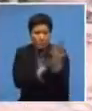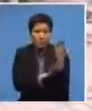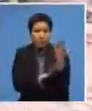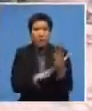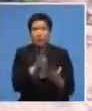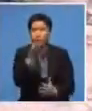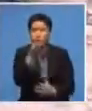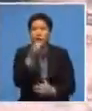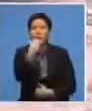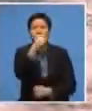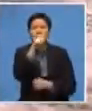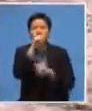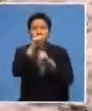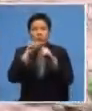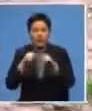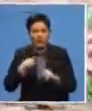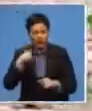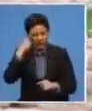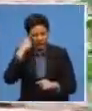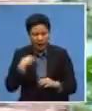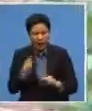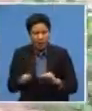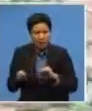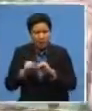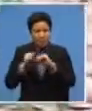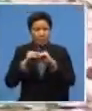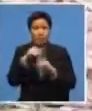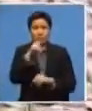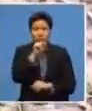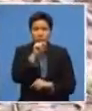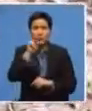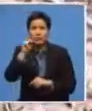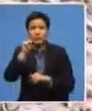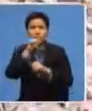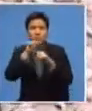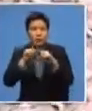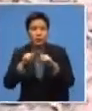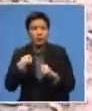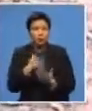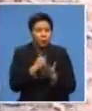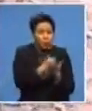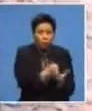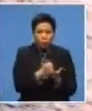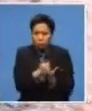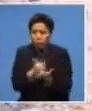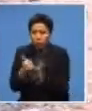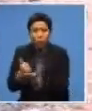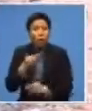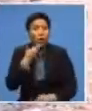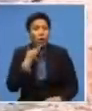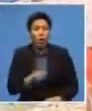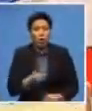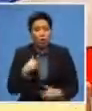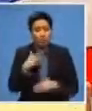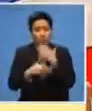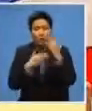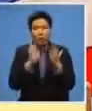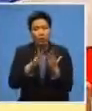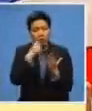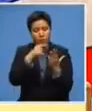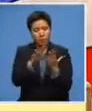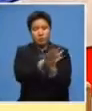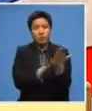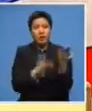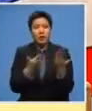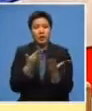เองนะครับมันควรจะ20 30อ่ะมันไม่ได้หรอกถ้าเรายังอุดหนุนไอ้นี่ก็อุดหนุนนั่นก็อุดหนุนนี่แล้วสรุปว่าก็ทั้งหมดงบมาประจ